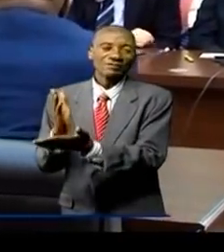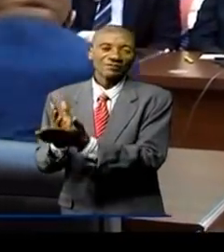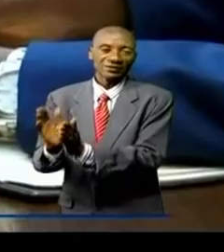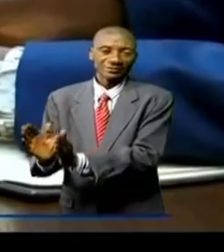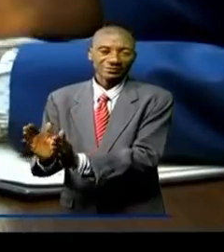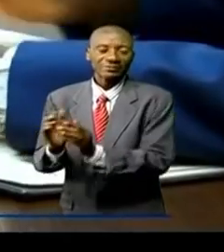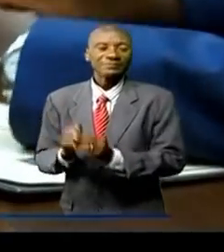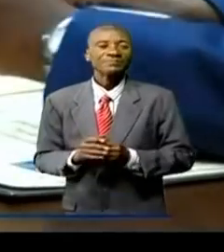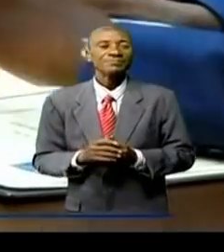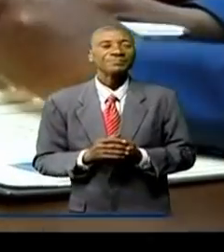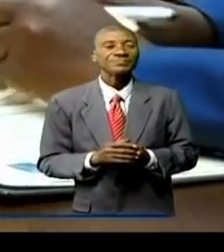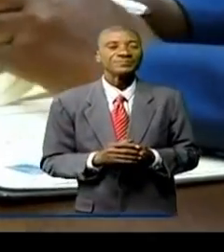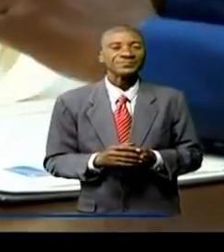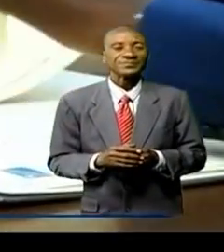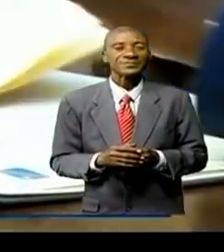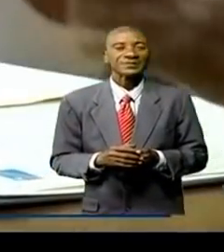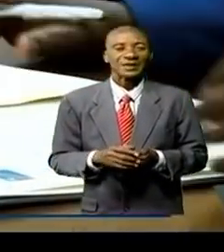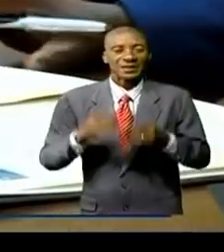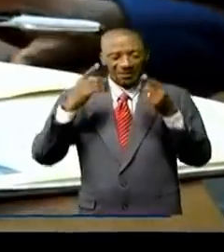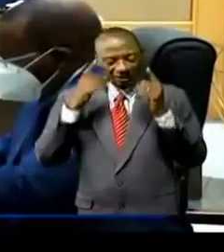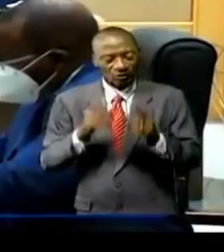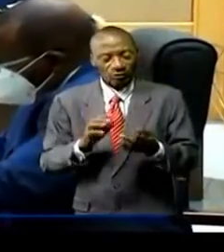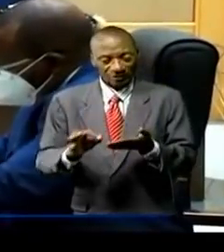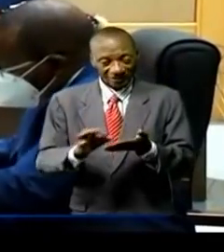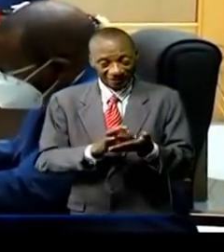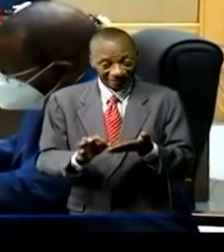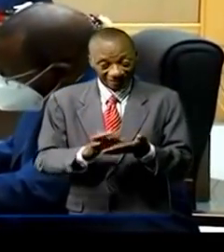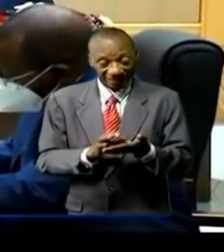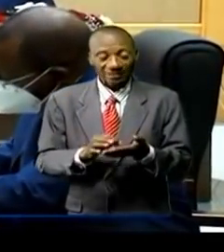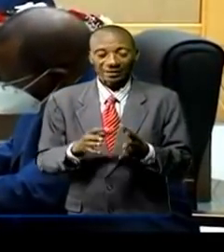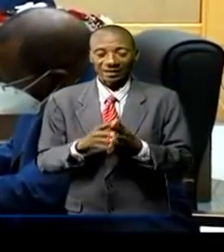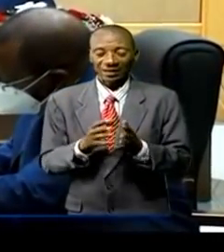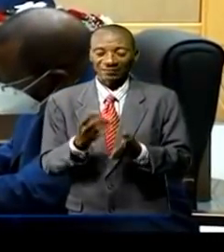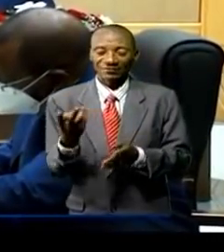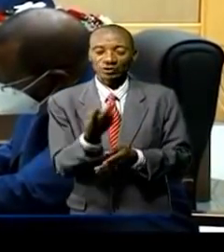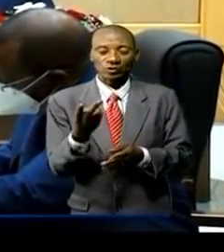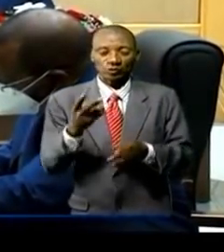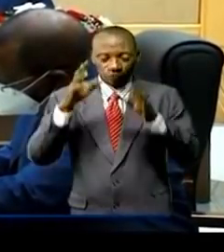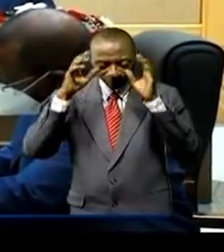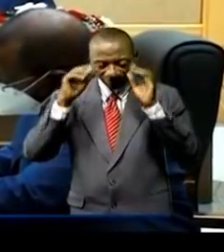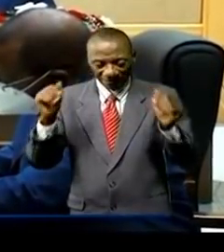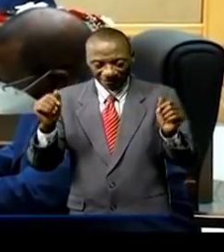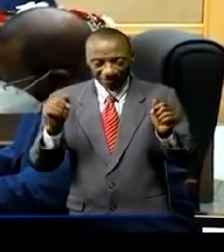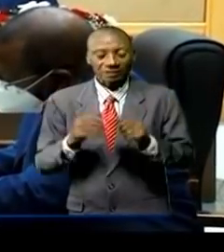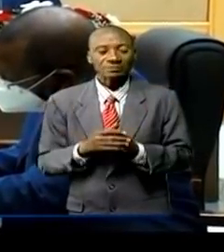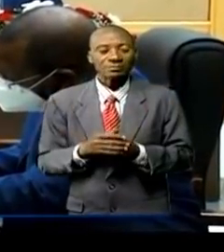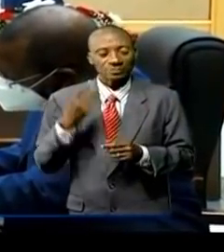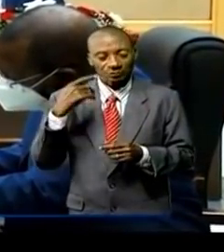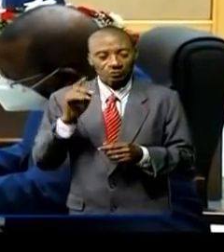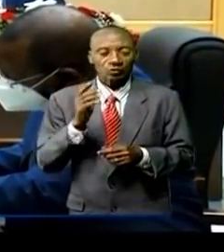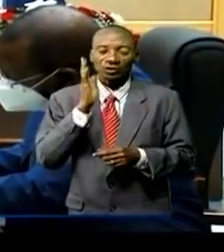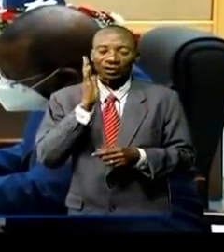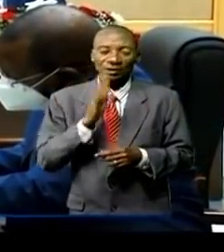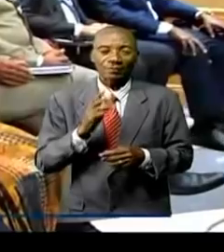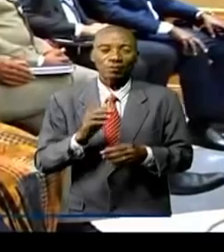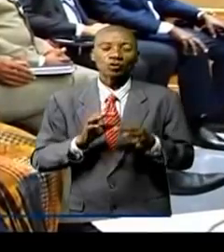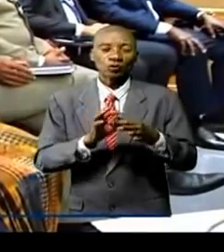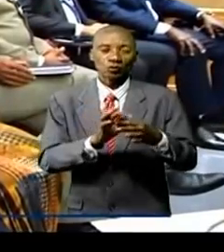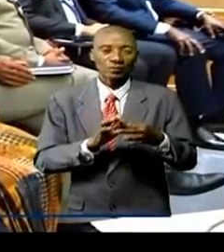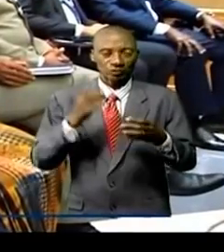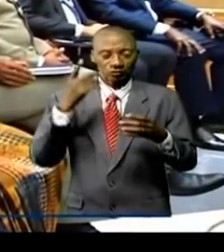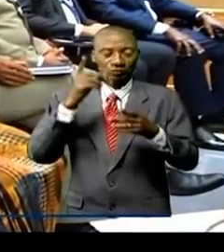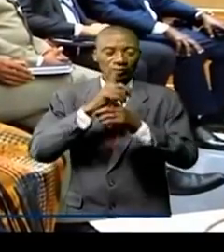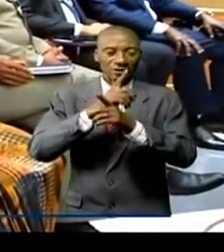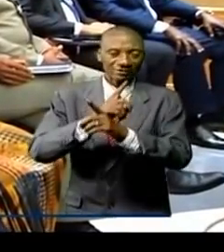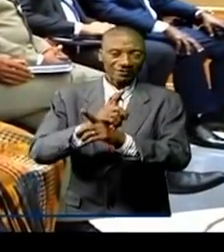Turquie. Le but de ces accords signés, selon les deux chefs d'État, d'organiser et formaliser la coopération en matière de défense en vue